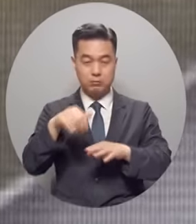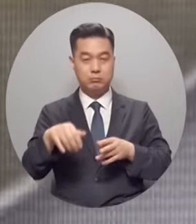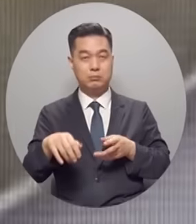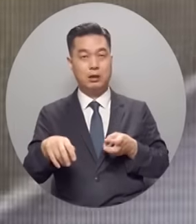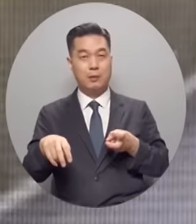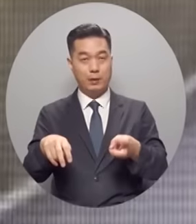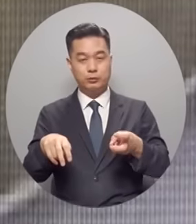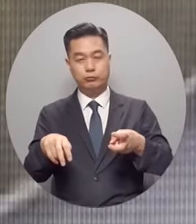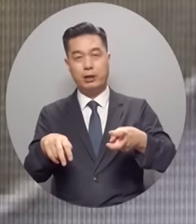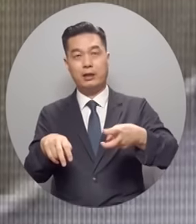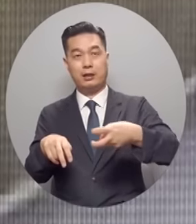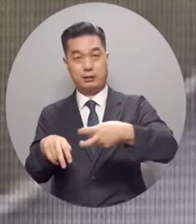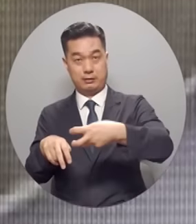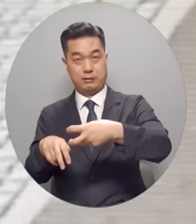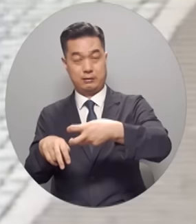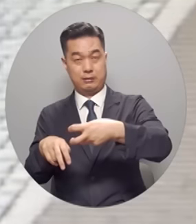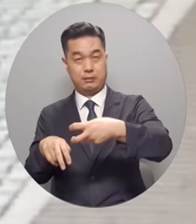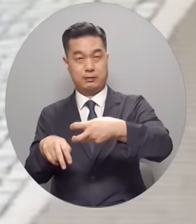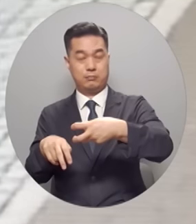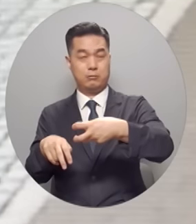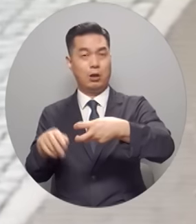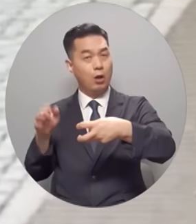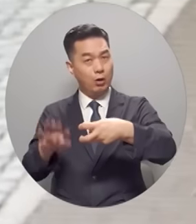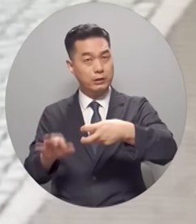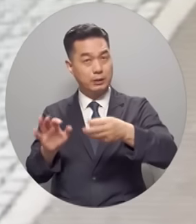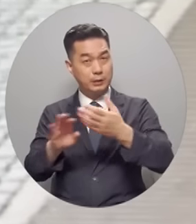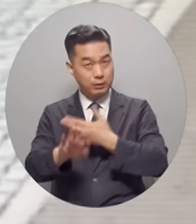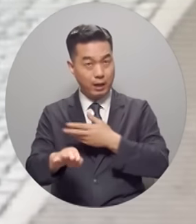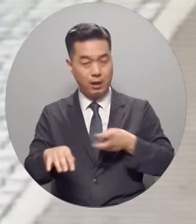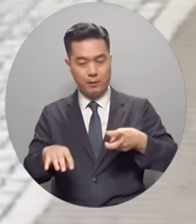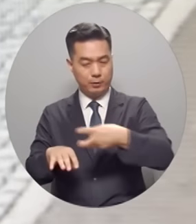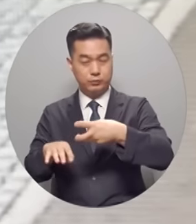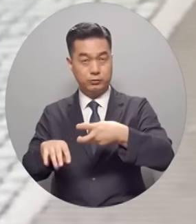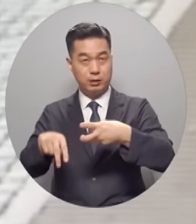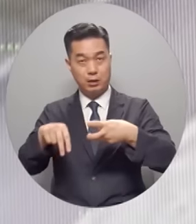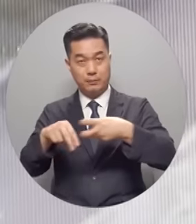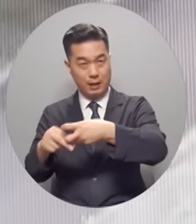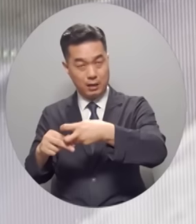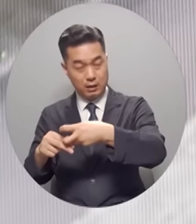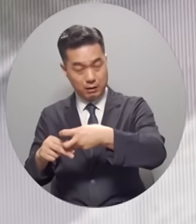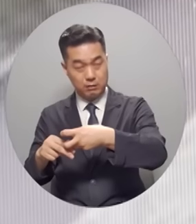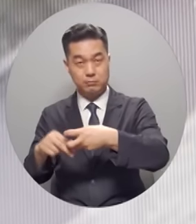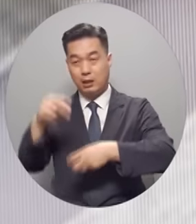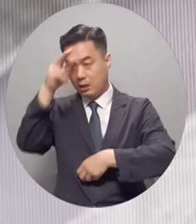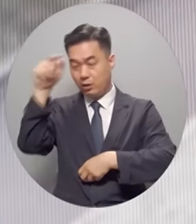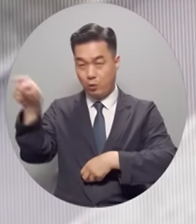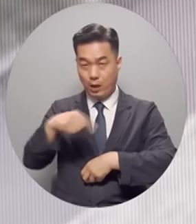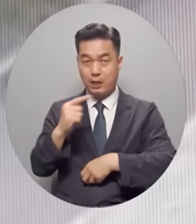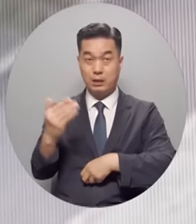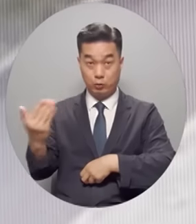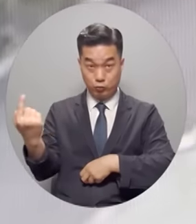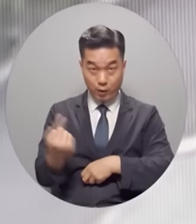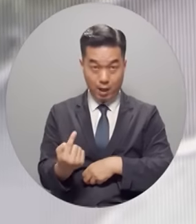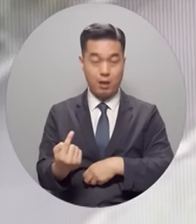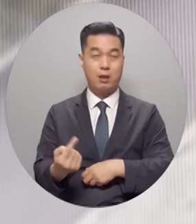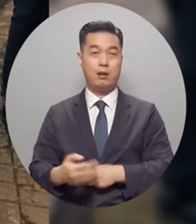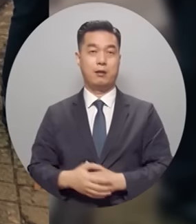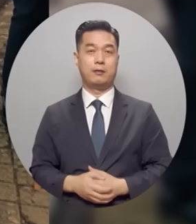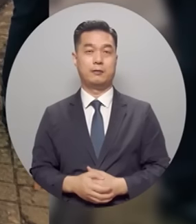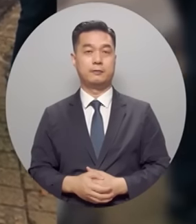우회전을 시작합니다. 그런데 잠시 뒤 버스가 멈춰서고 경찰차와 구급차가 현장에